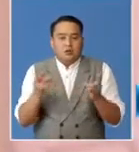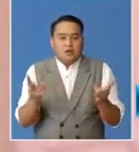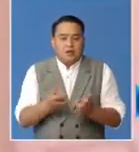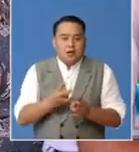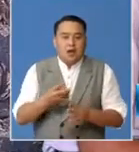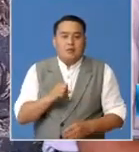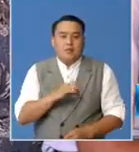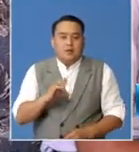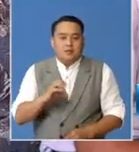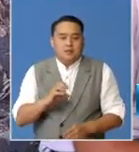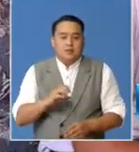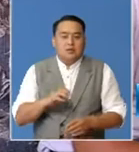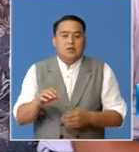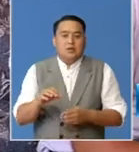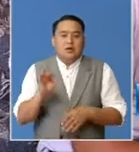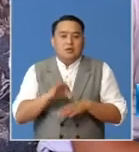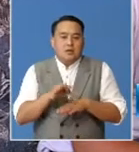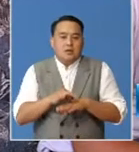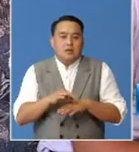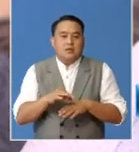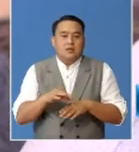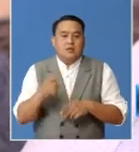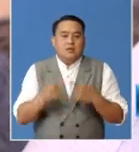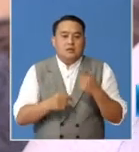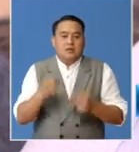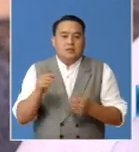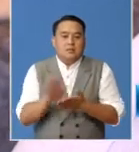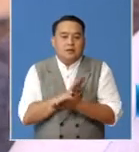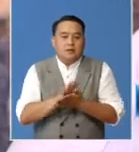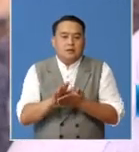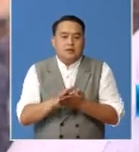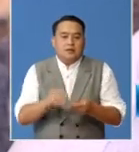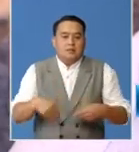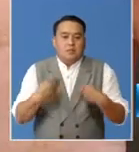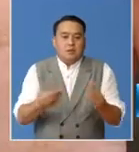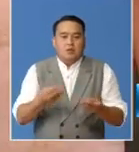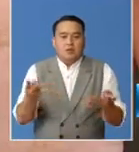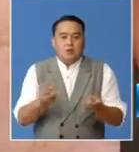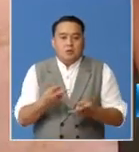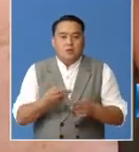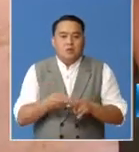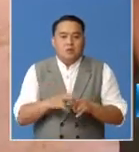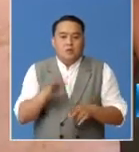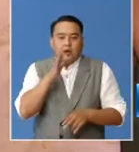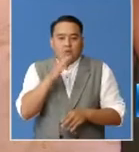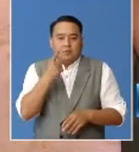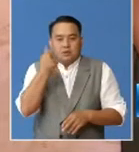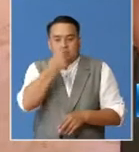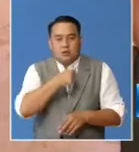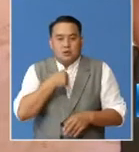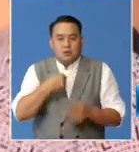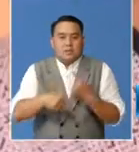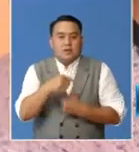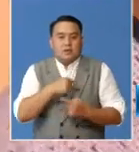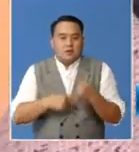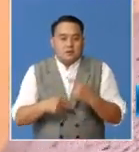себепті Алмас Батырхан Жаркенттегі туб диспансерге ешкінің сүтін 5 ай тегін беруі тиіс еді. Берілген мерзімнен асып бір жылға жуықтаса да